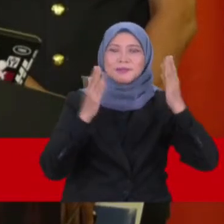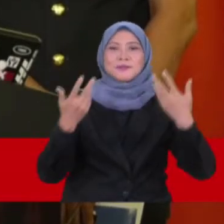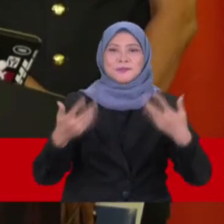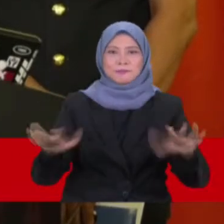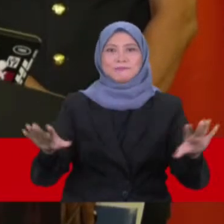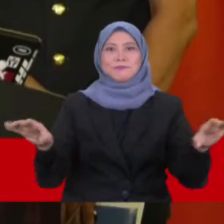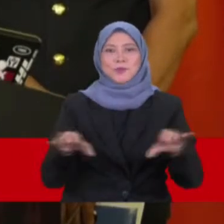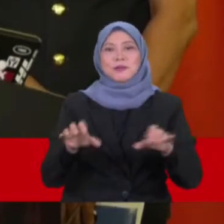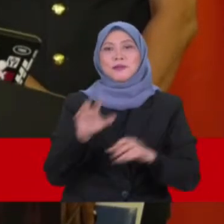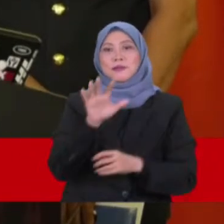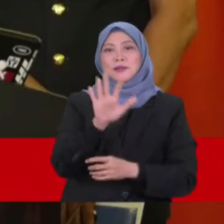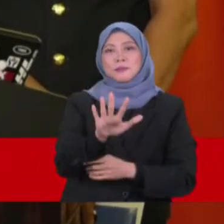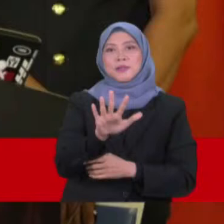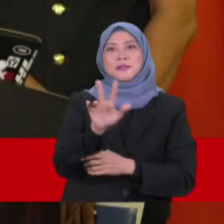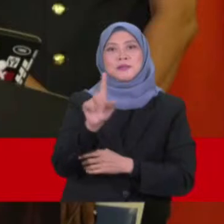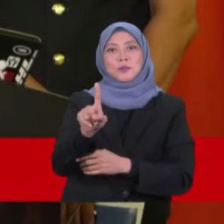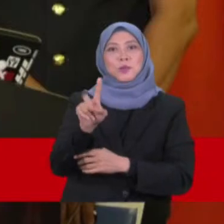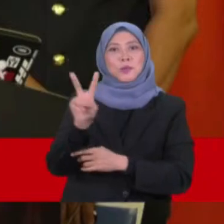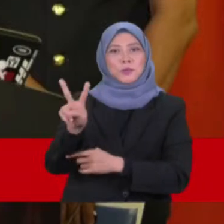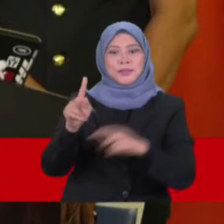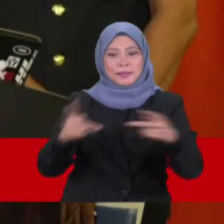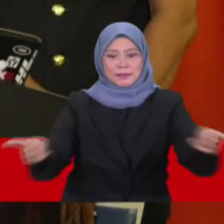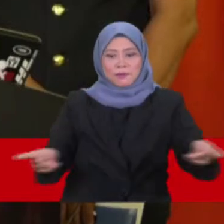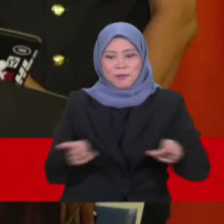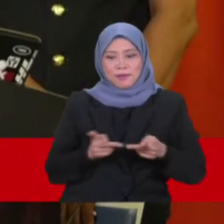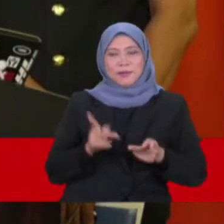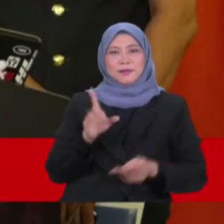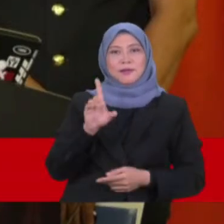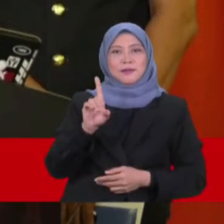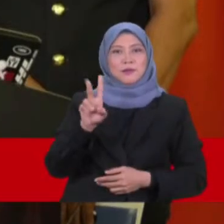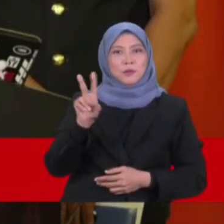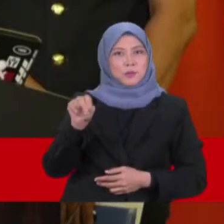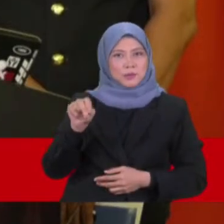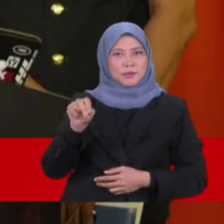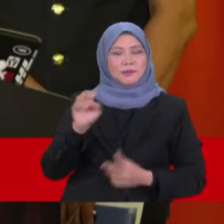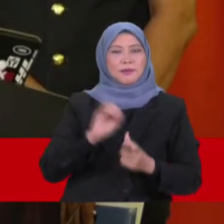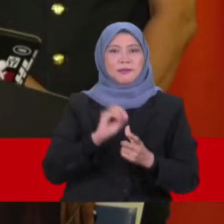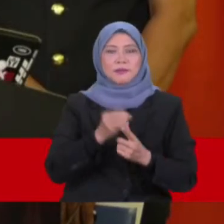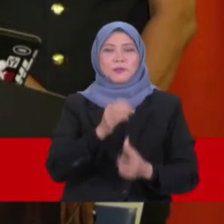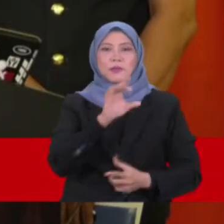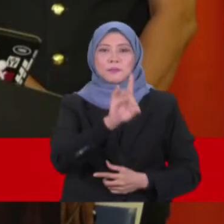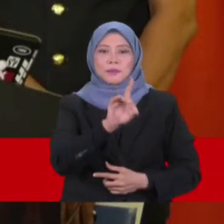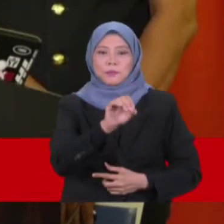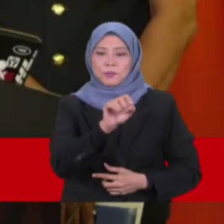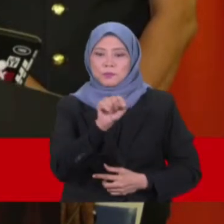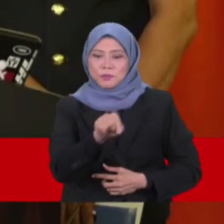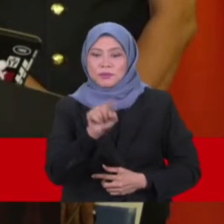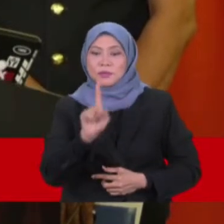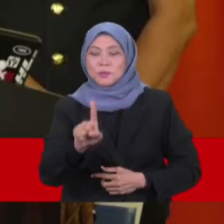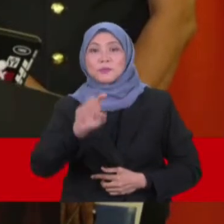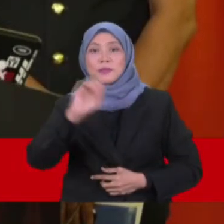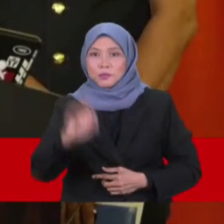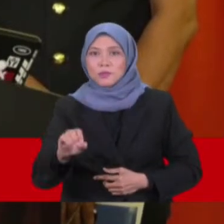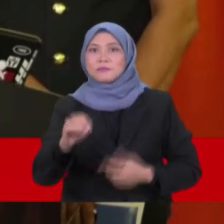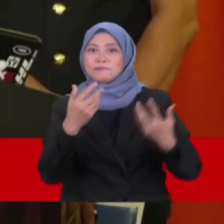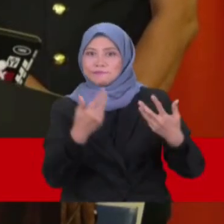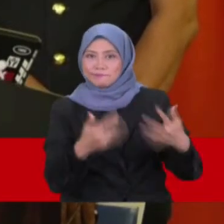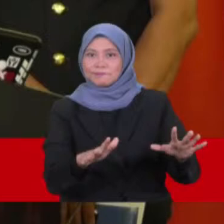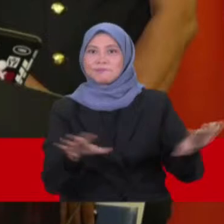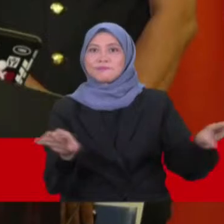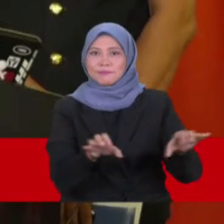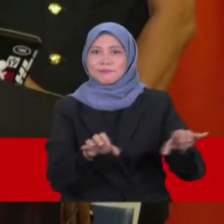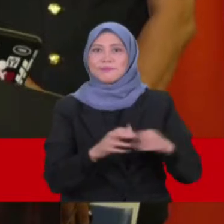di 512 kawasan Dewan Undangan Negeri atau DUN atau 80.1%